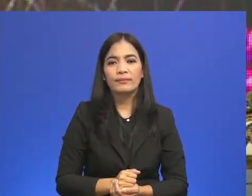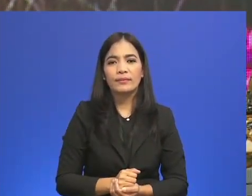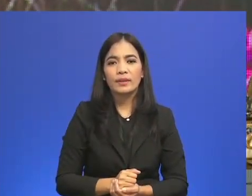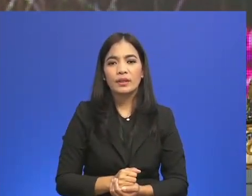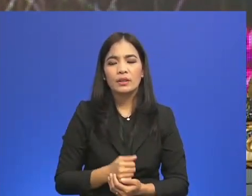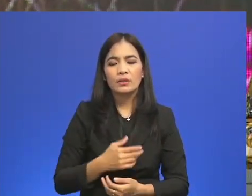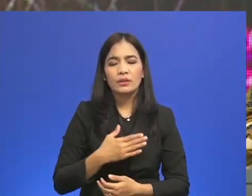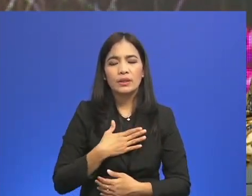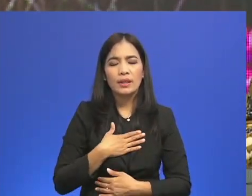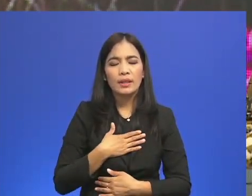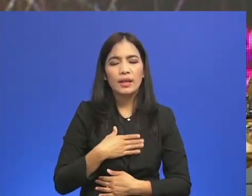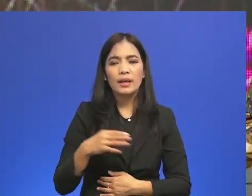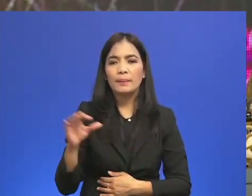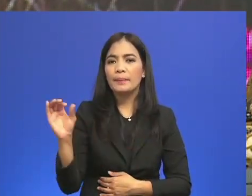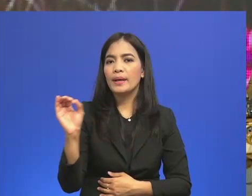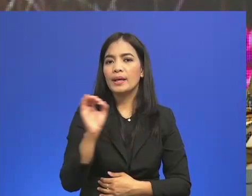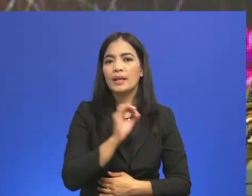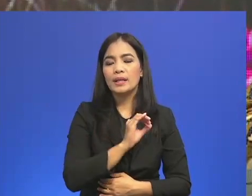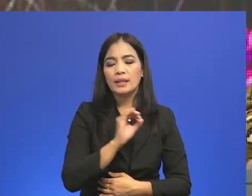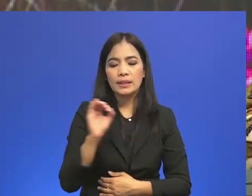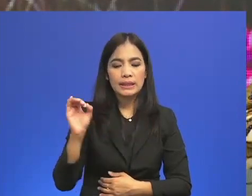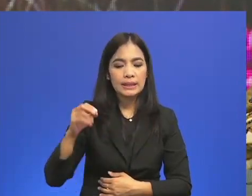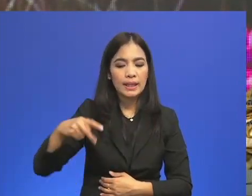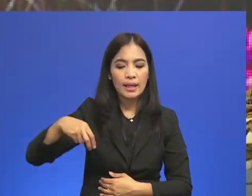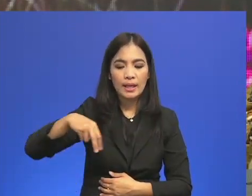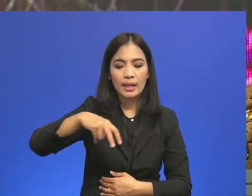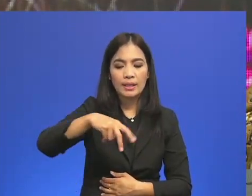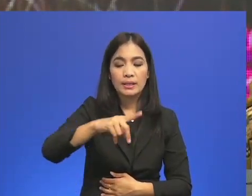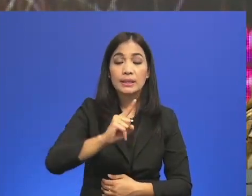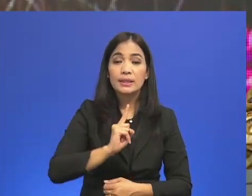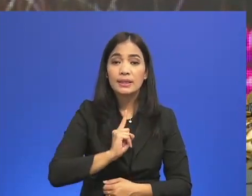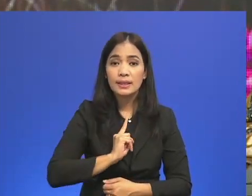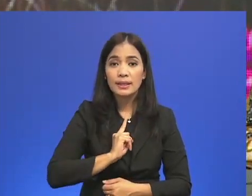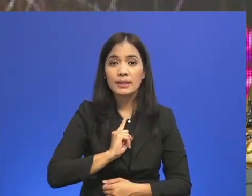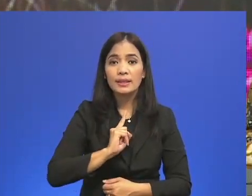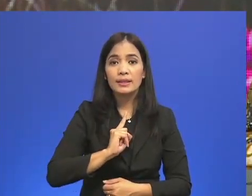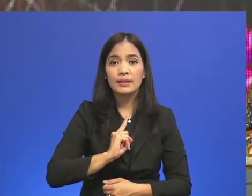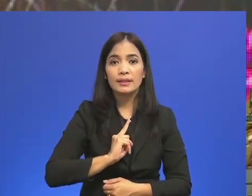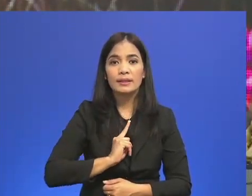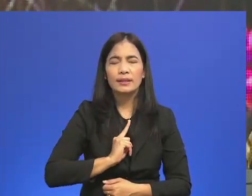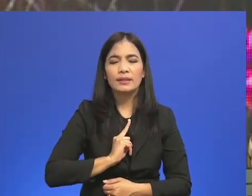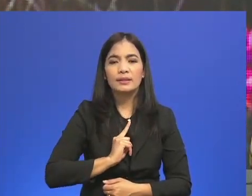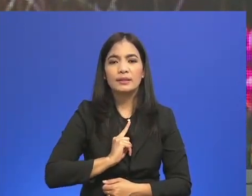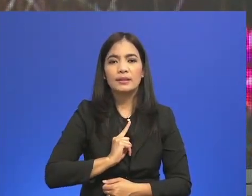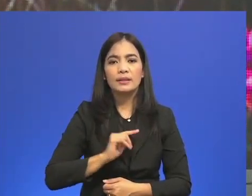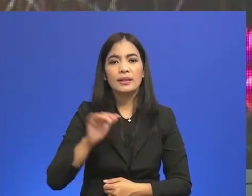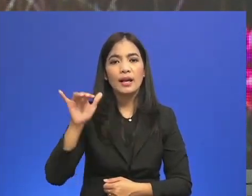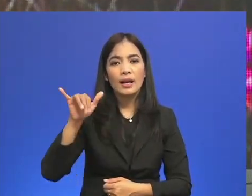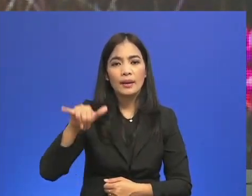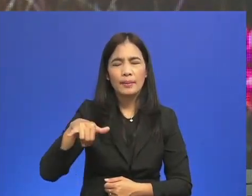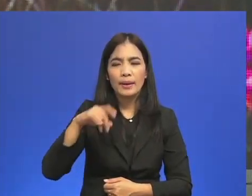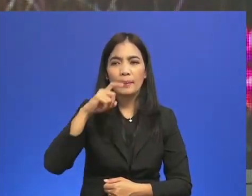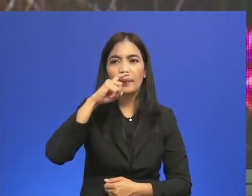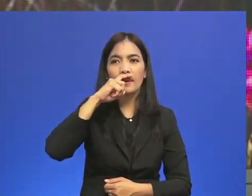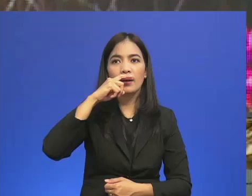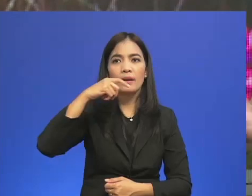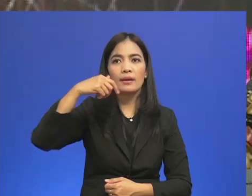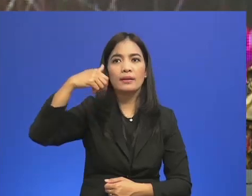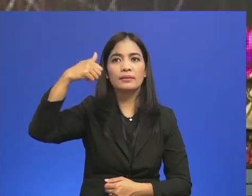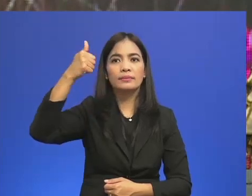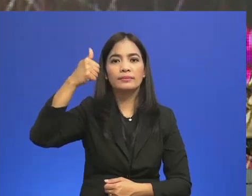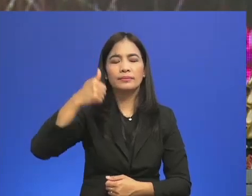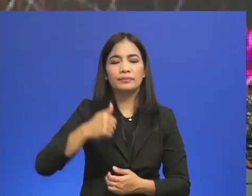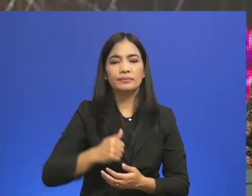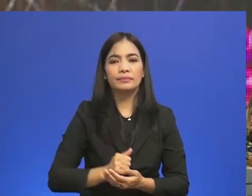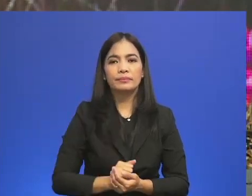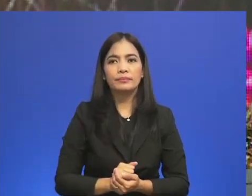Ku tak dapat jalan sendiri, ya Bapa.